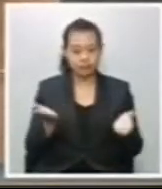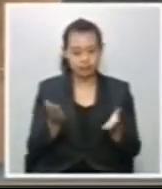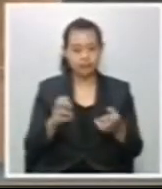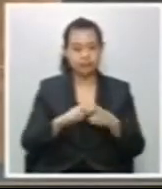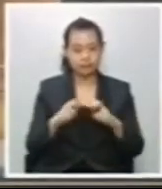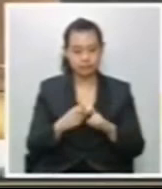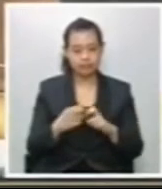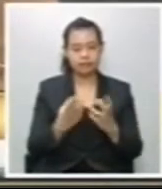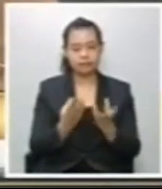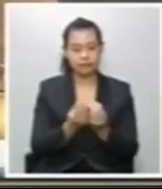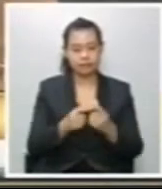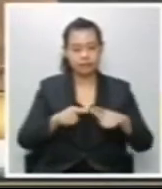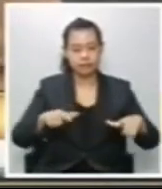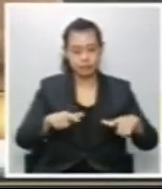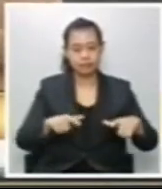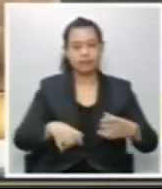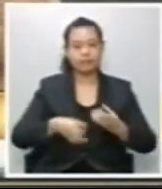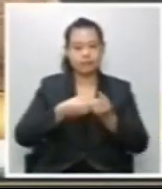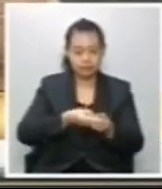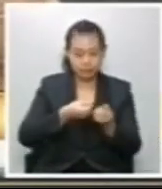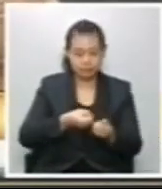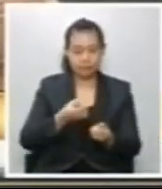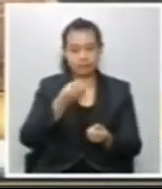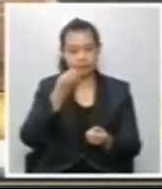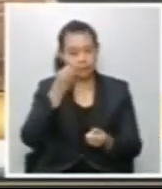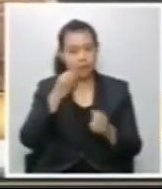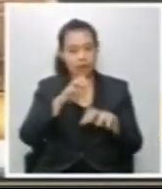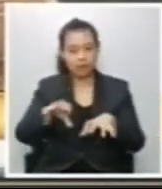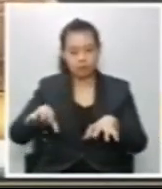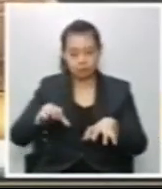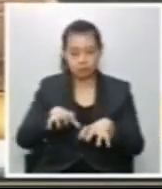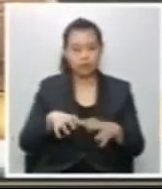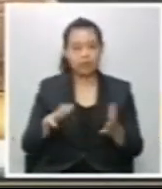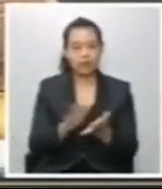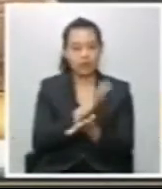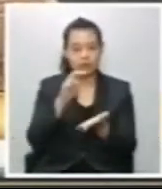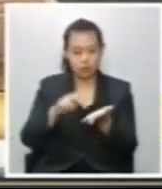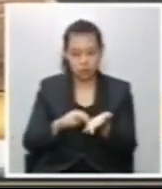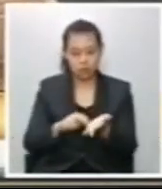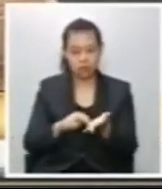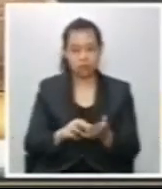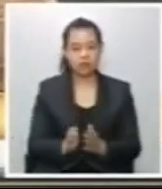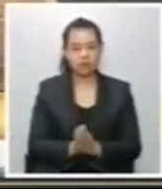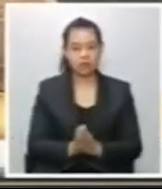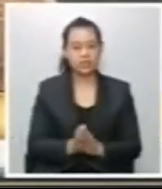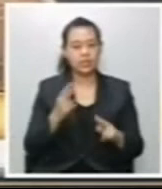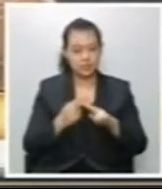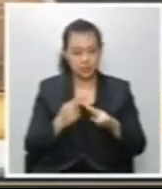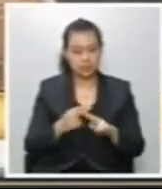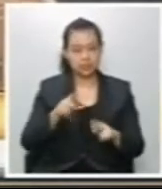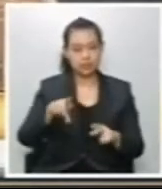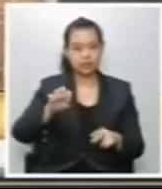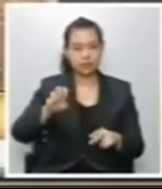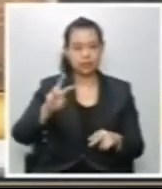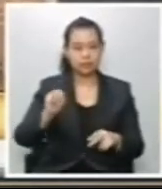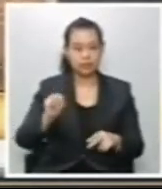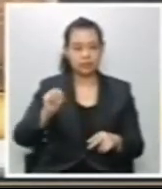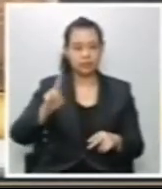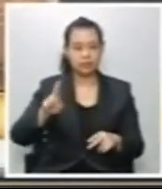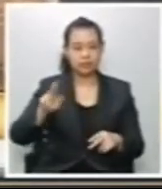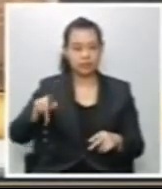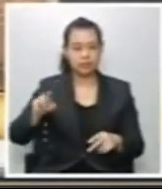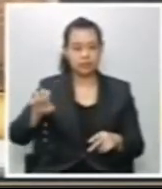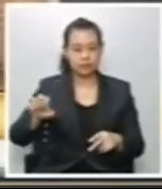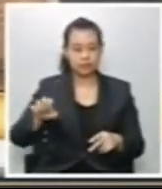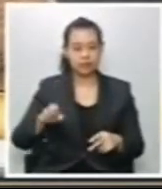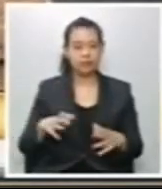ที่ดินทำกินที่อยู่อาศัยและการออกเอกสารสิทธิ์ท่านประธานคะดิฉันพิมพ์ระพีพันวิชาติกุลส.ส.บัญชีรายชื่อพรรค